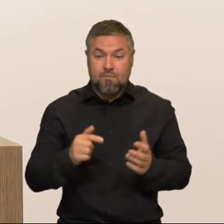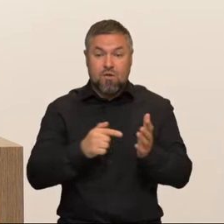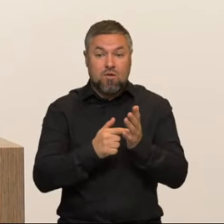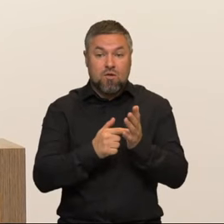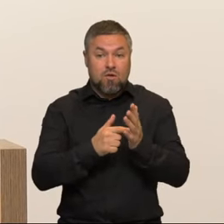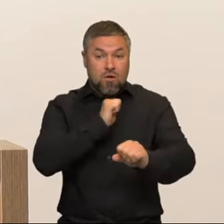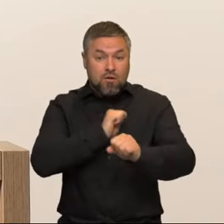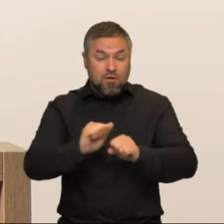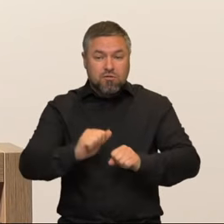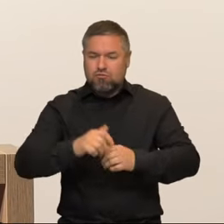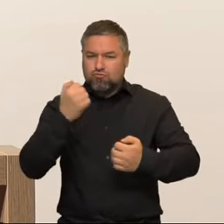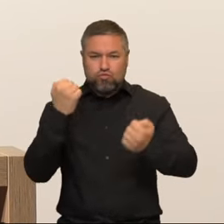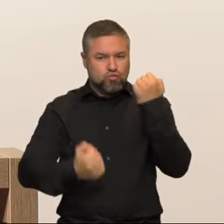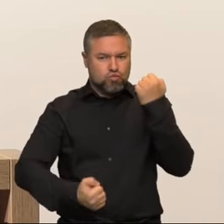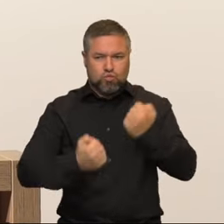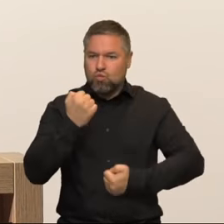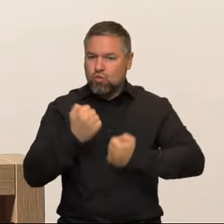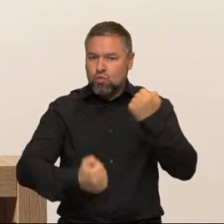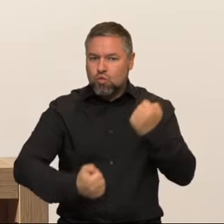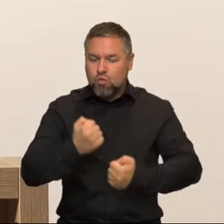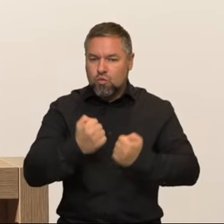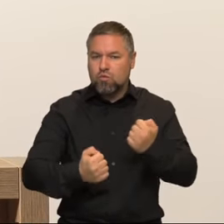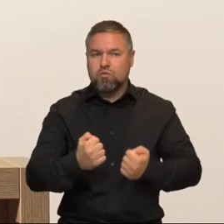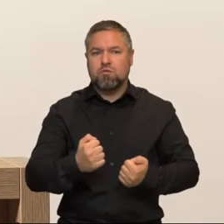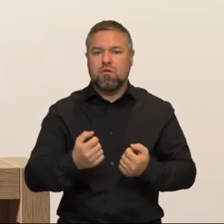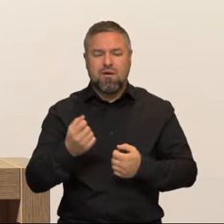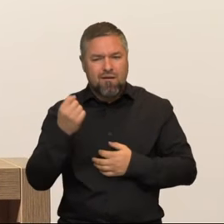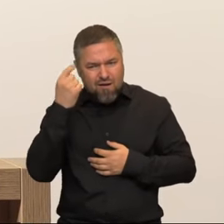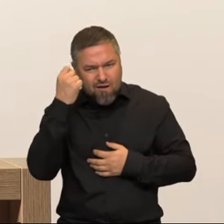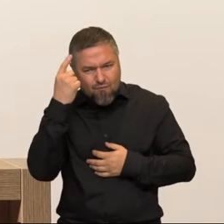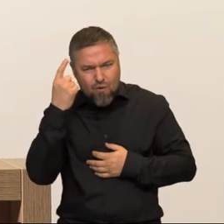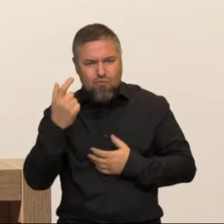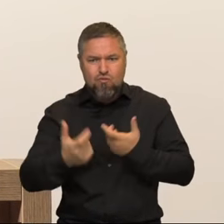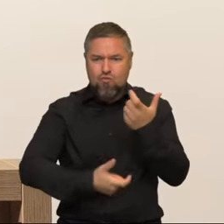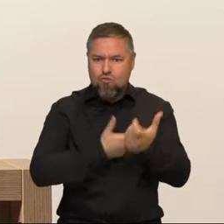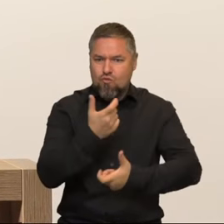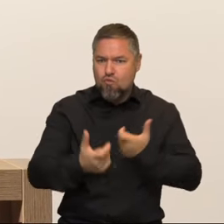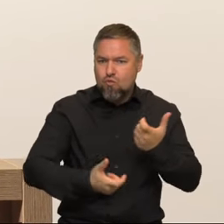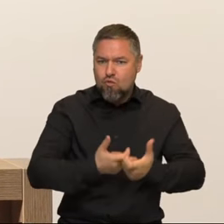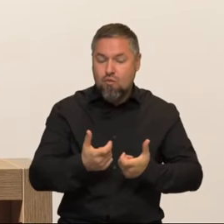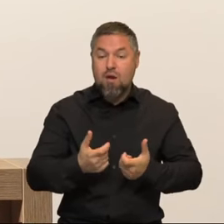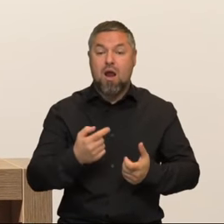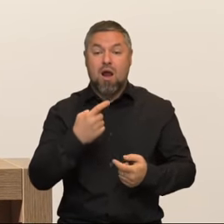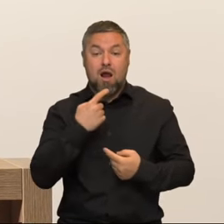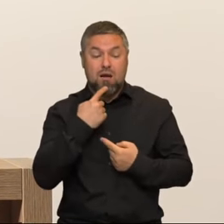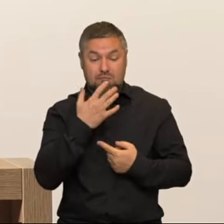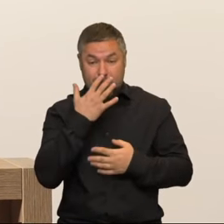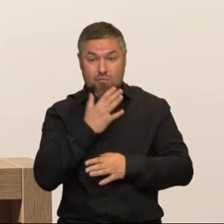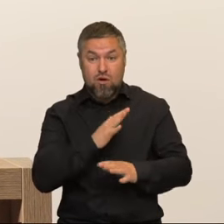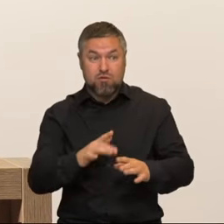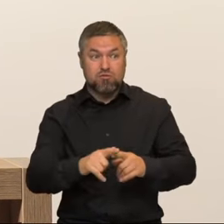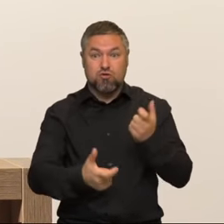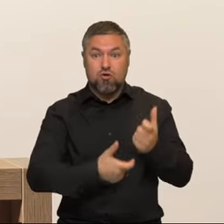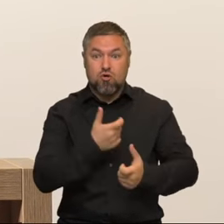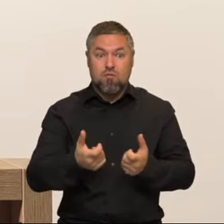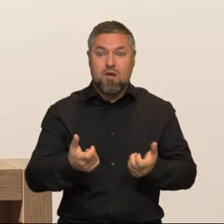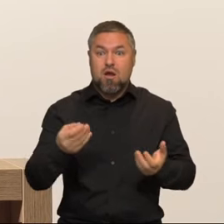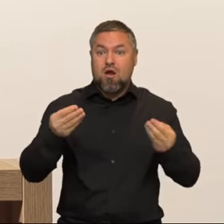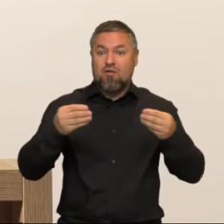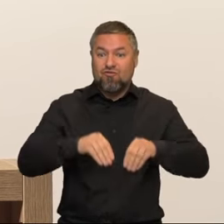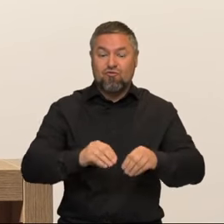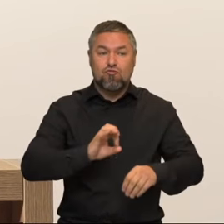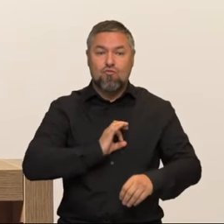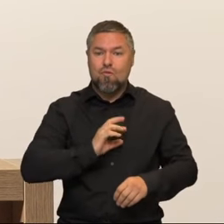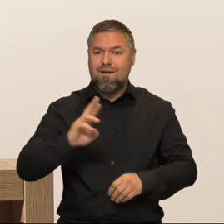Jest to jedna z najtrudniejszych form innowacyjności, a biorąc pod uwagę cytowalność patentów,